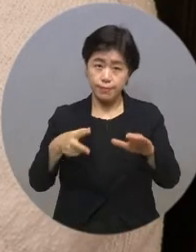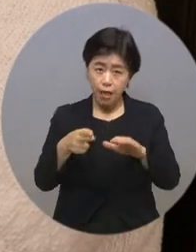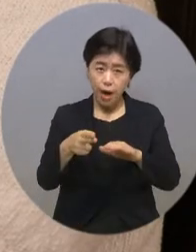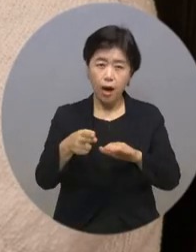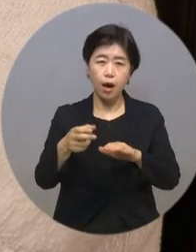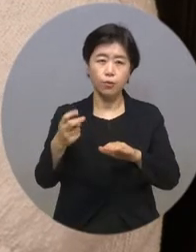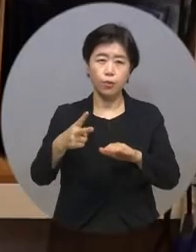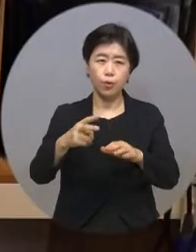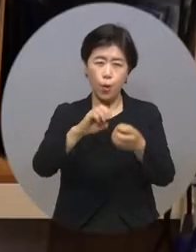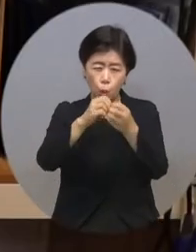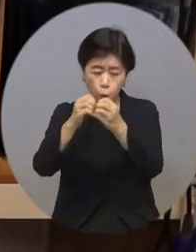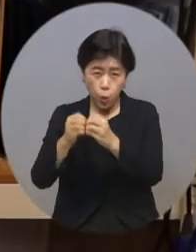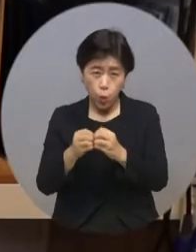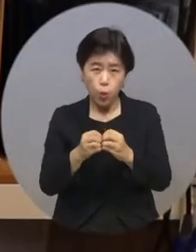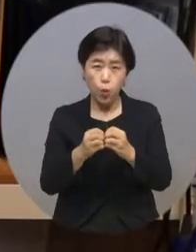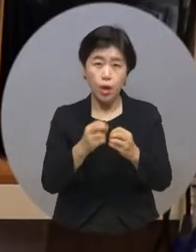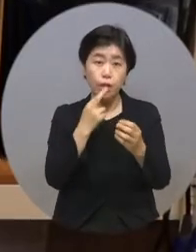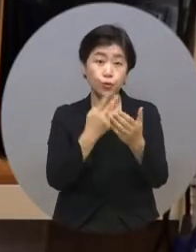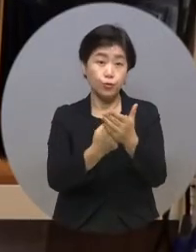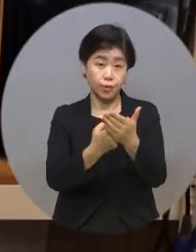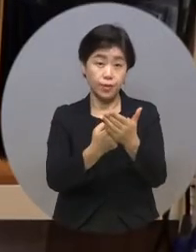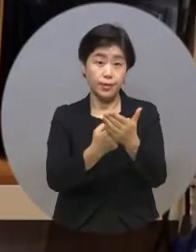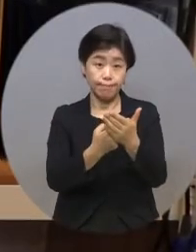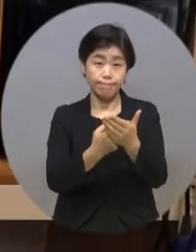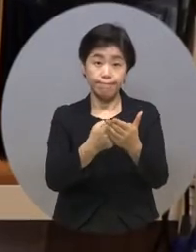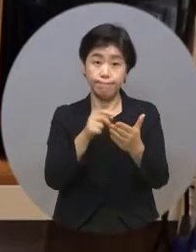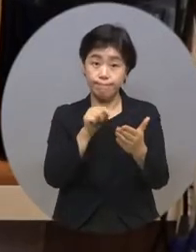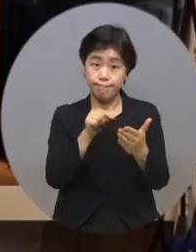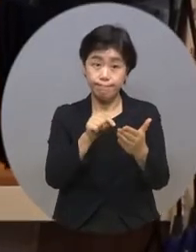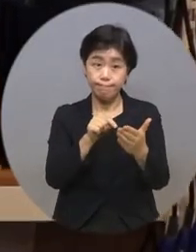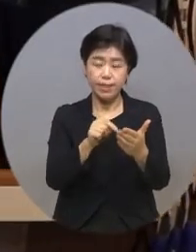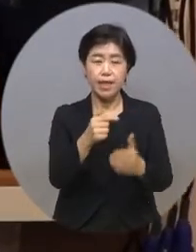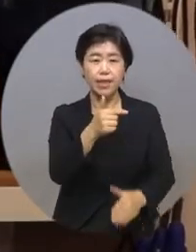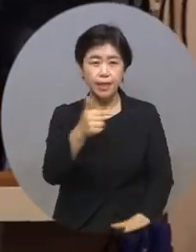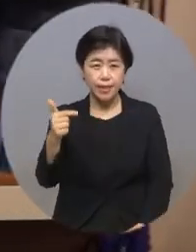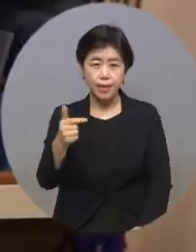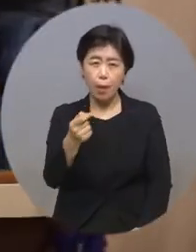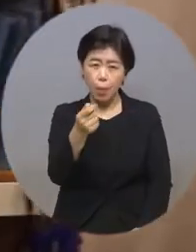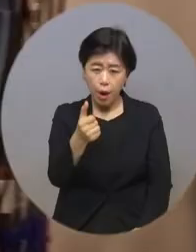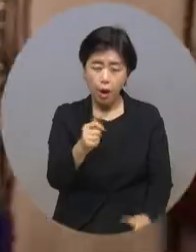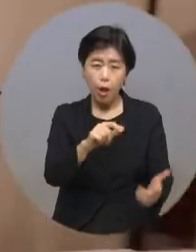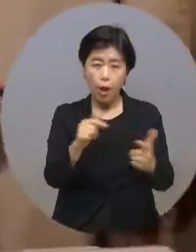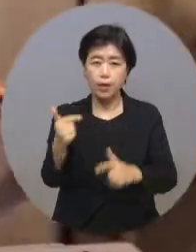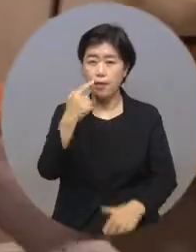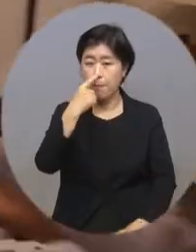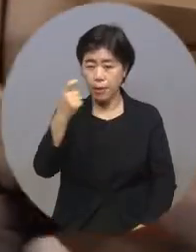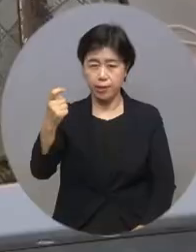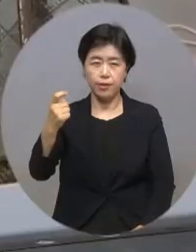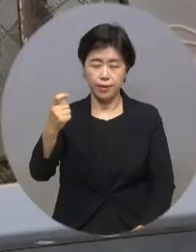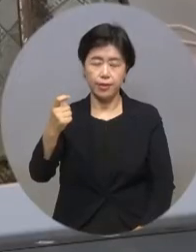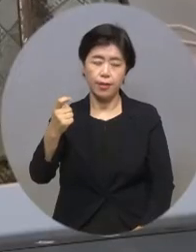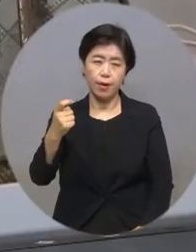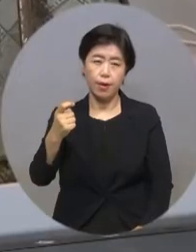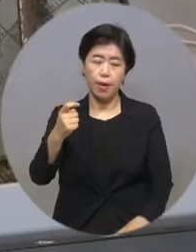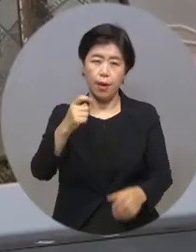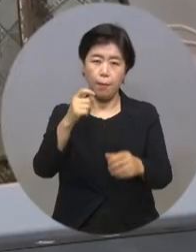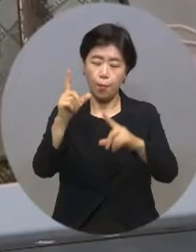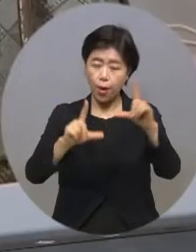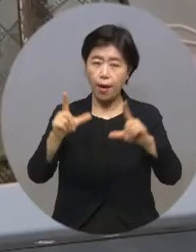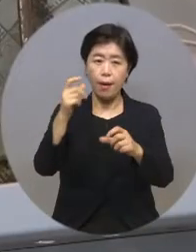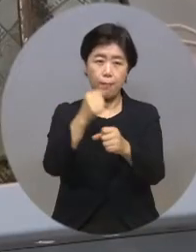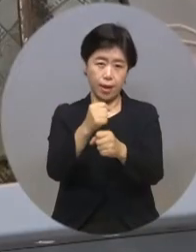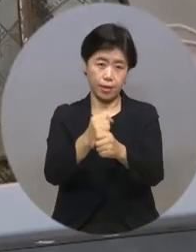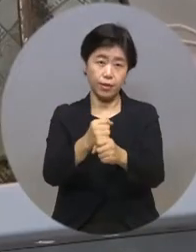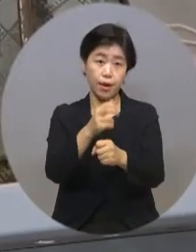방법으로 가공하는 유리공예는 일상에 필요한 크고 작은 소품부터 멋진 예술품까지